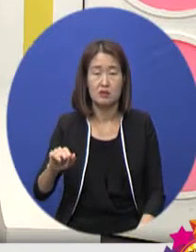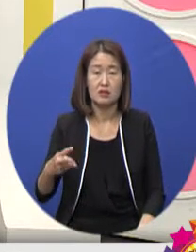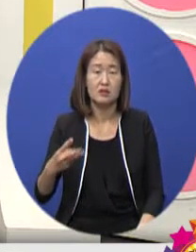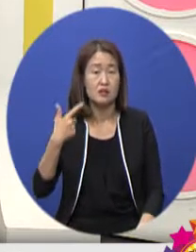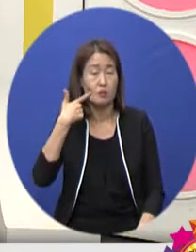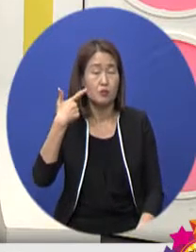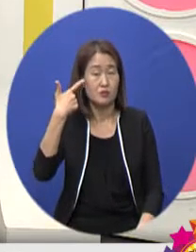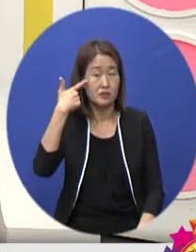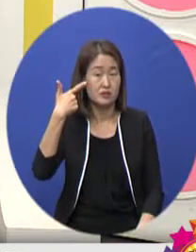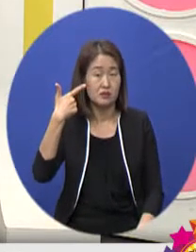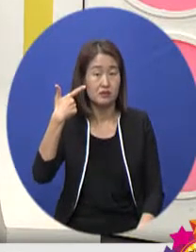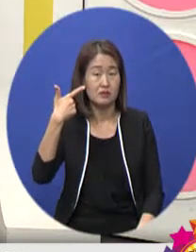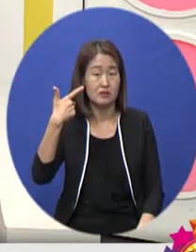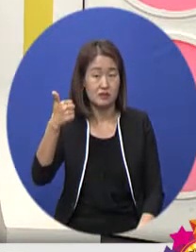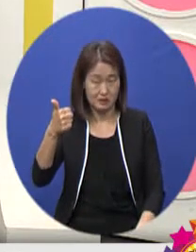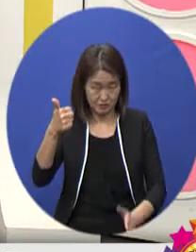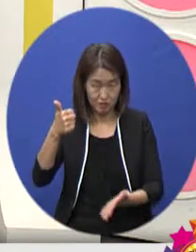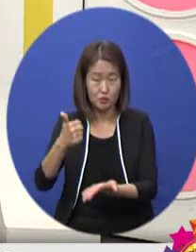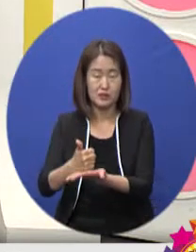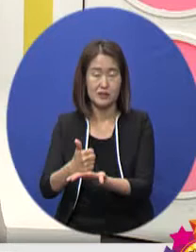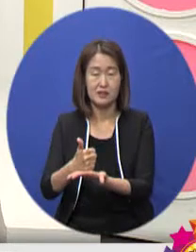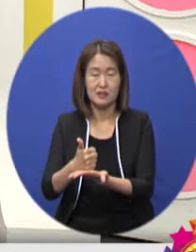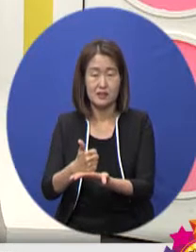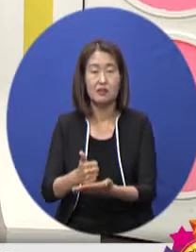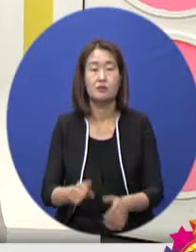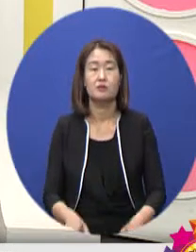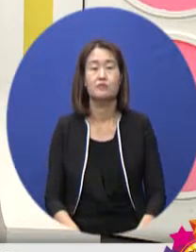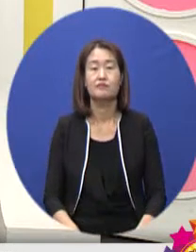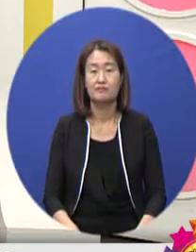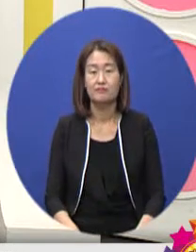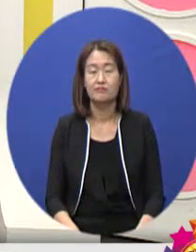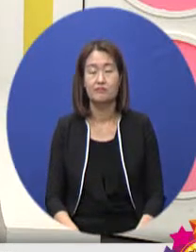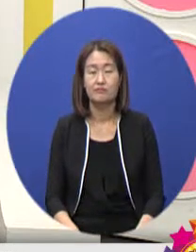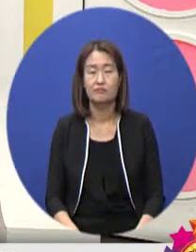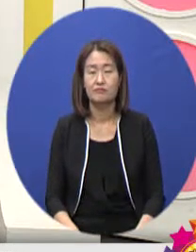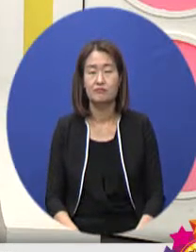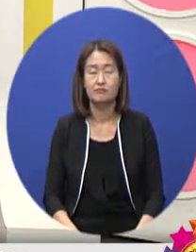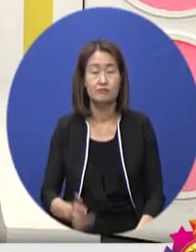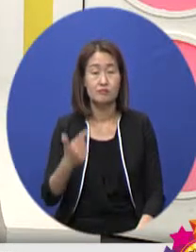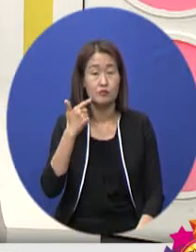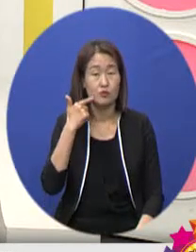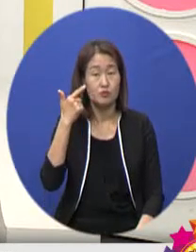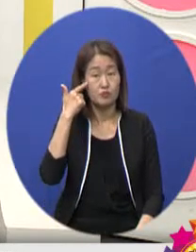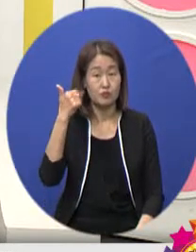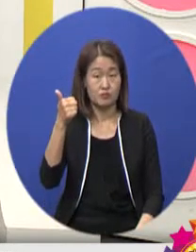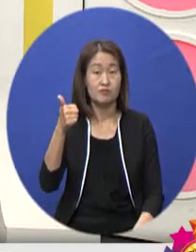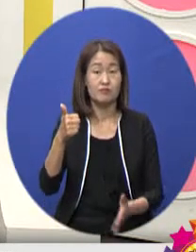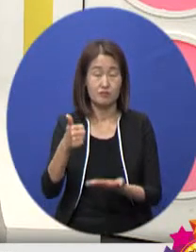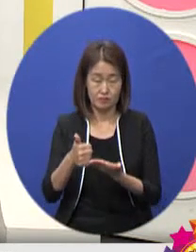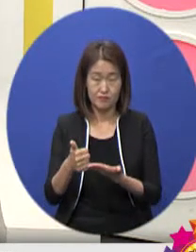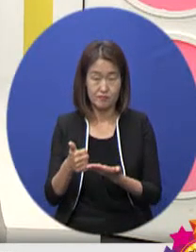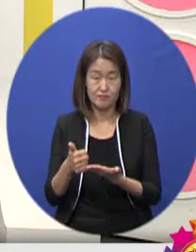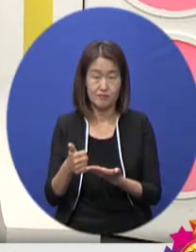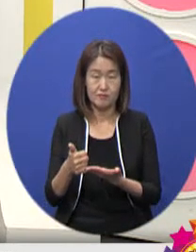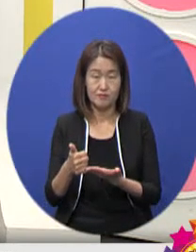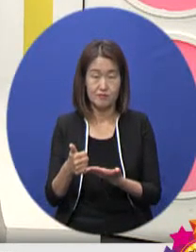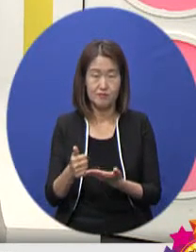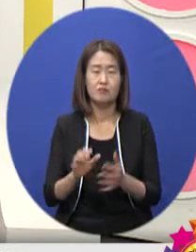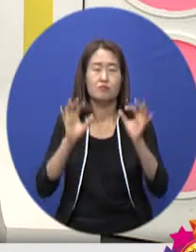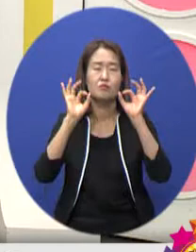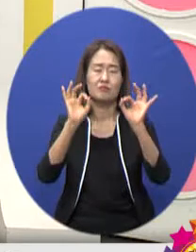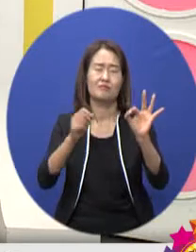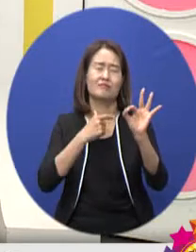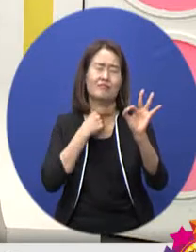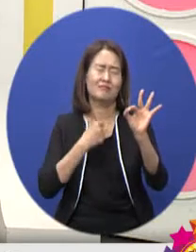목사님이시거든요. 홍정길. 홍정길 목사님. 예, 그 목사님. 네. 뵙고